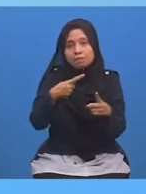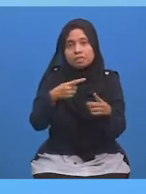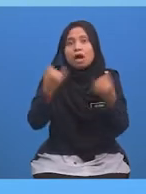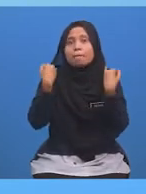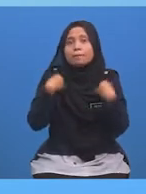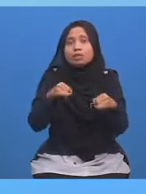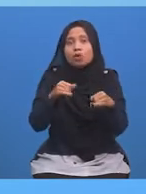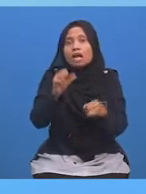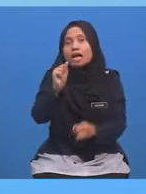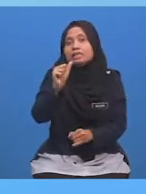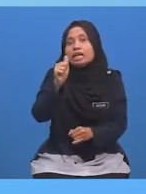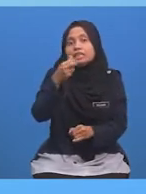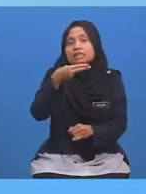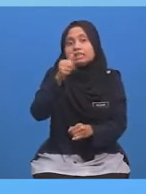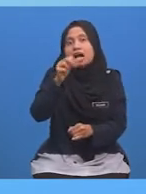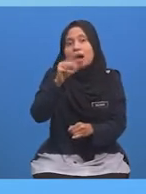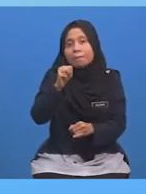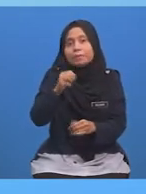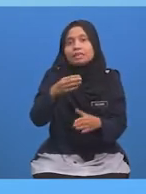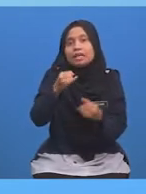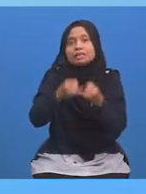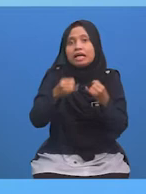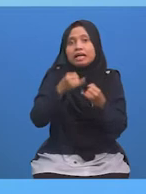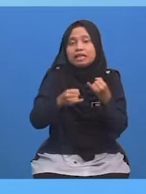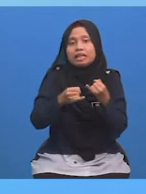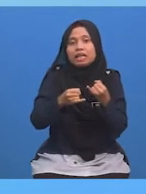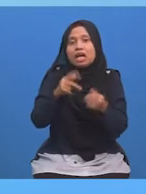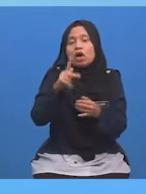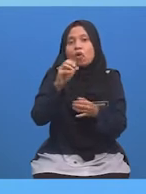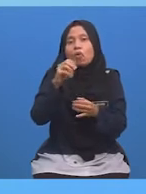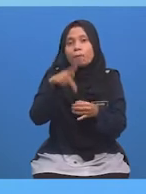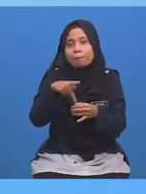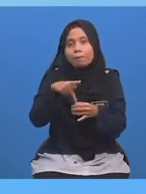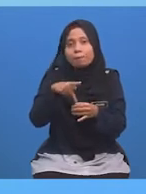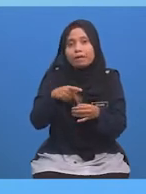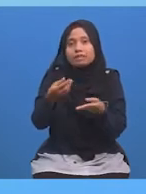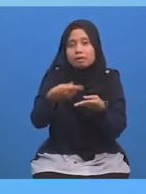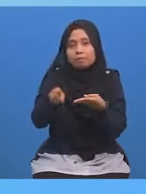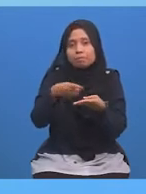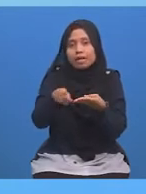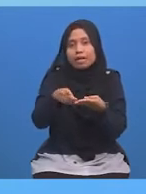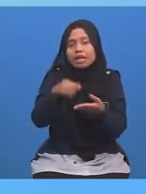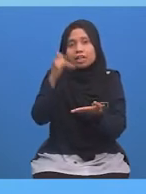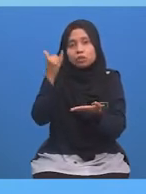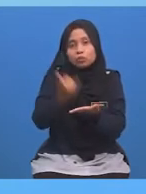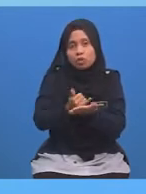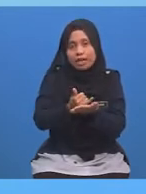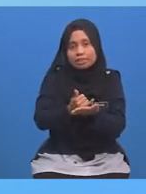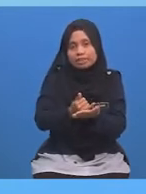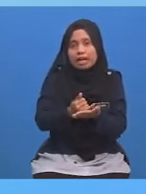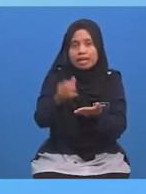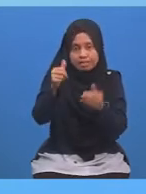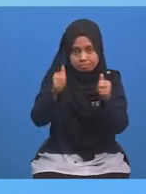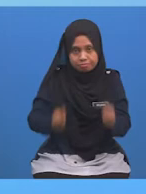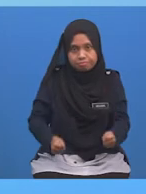daripada penjualan saham dan akhir sekali koperasi dari pembayaran yuran